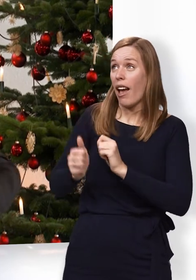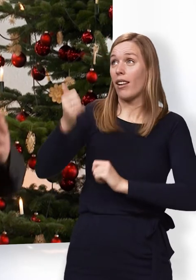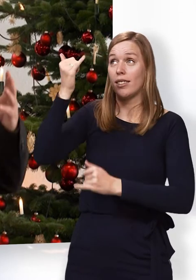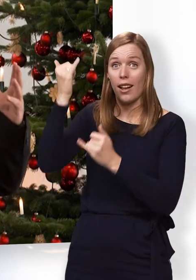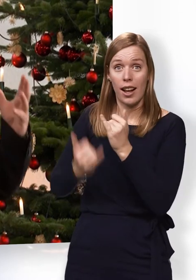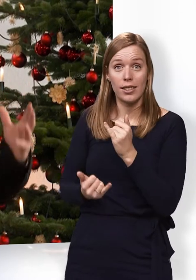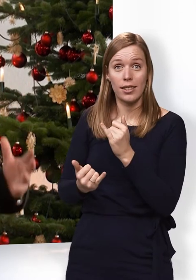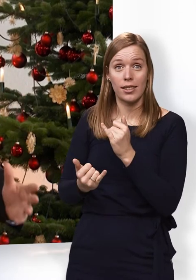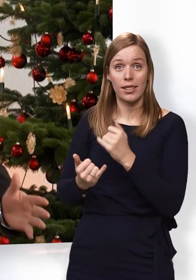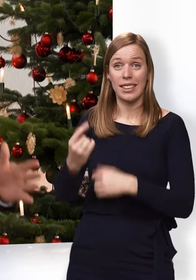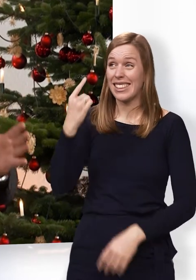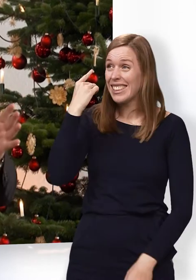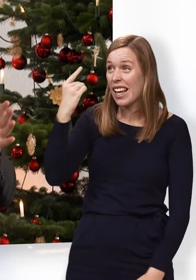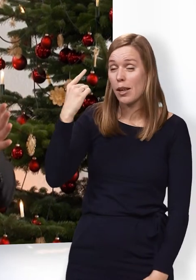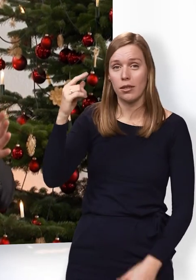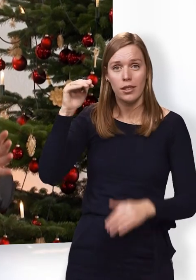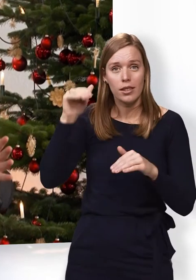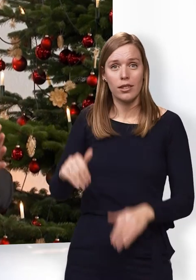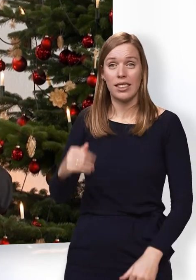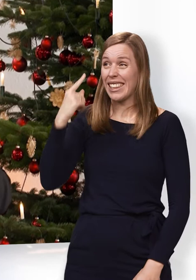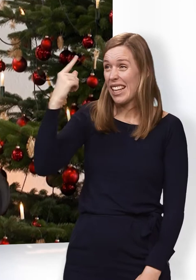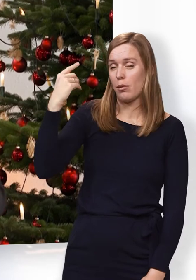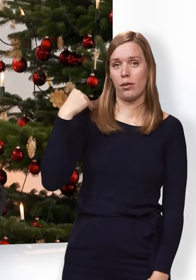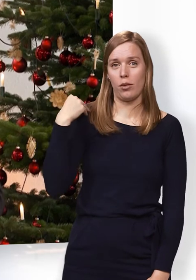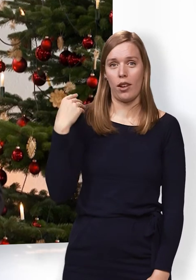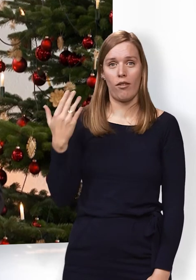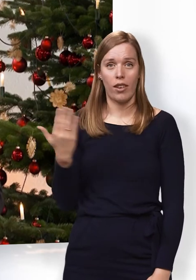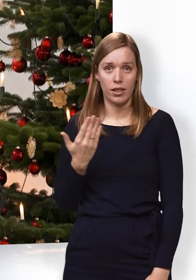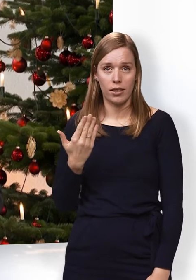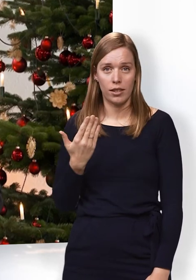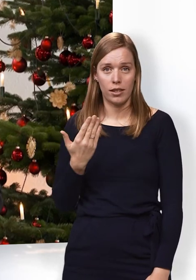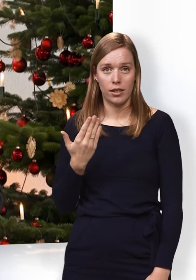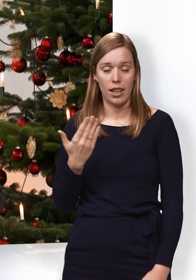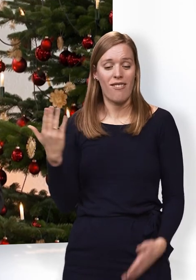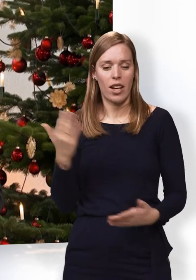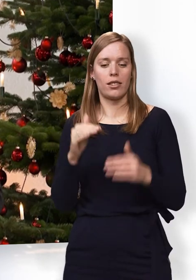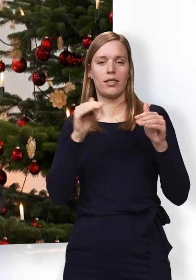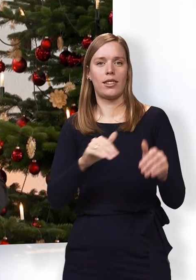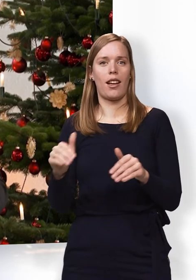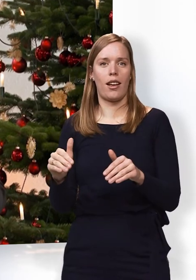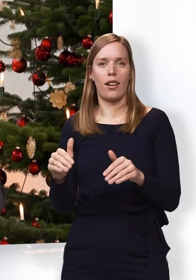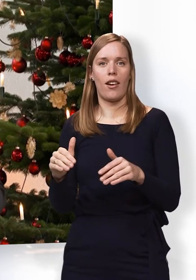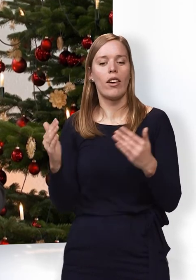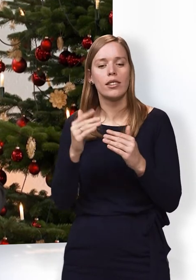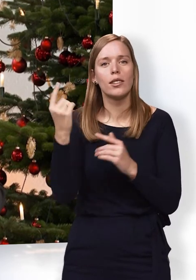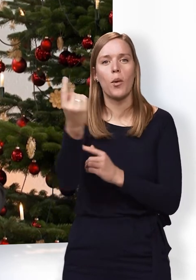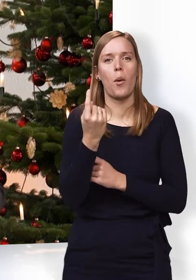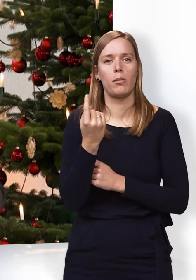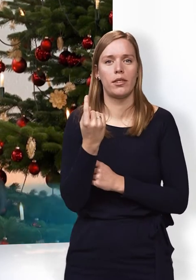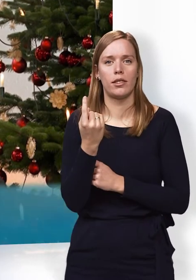ist und er sagt, was ist und was kommen